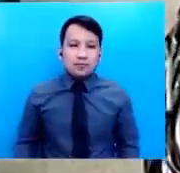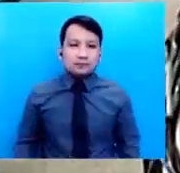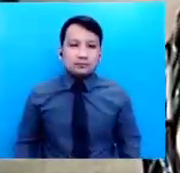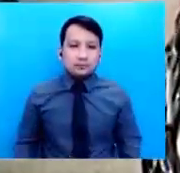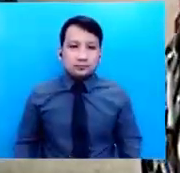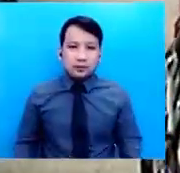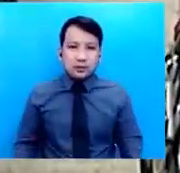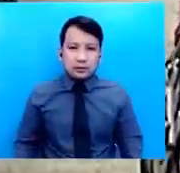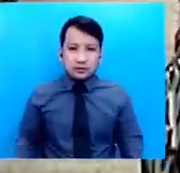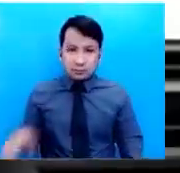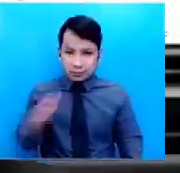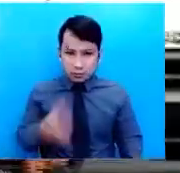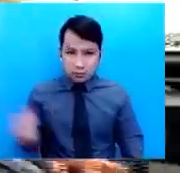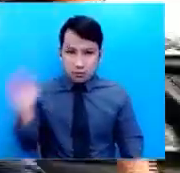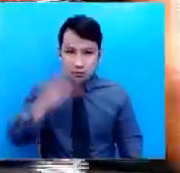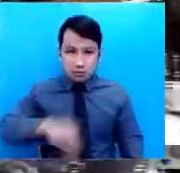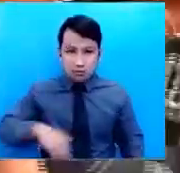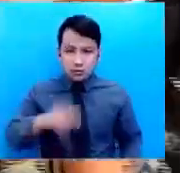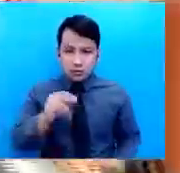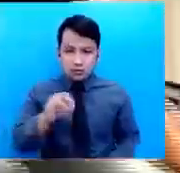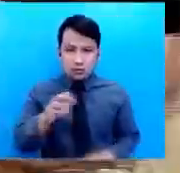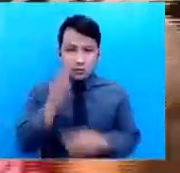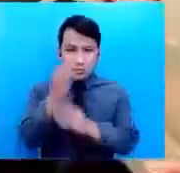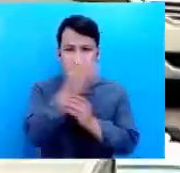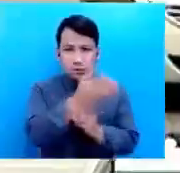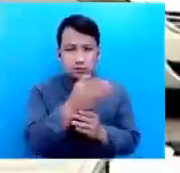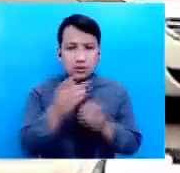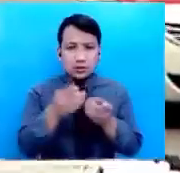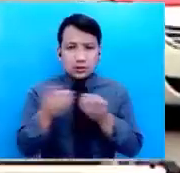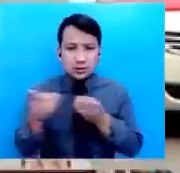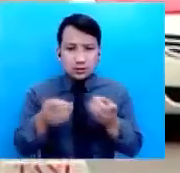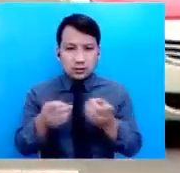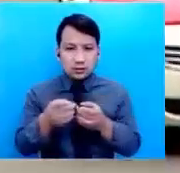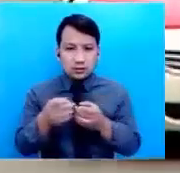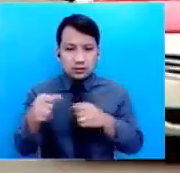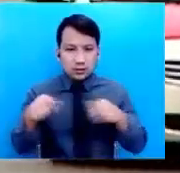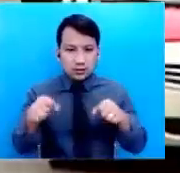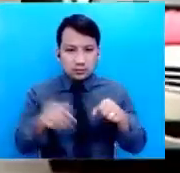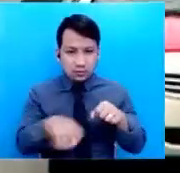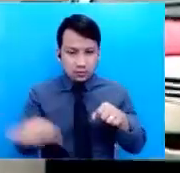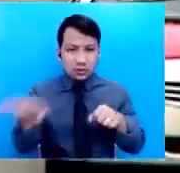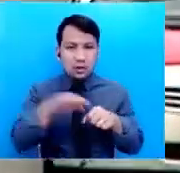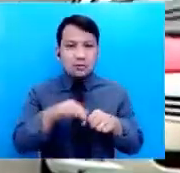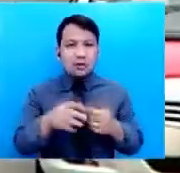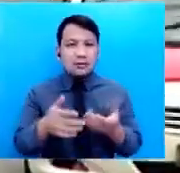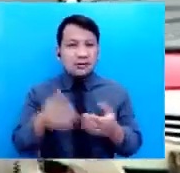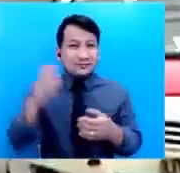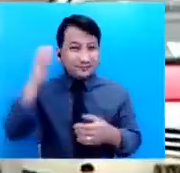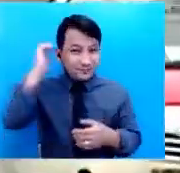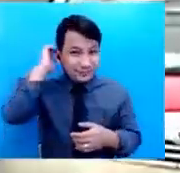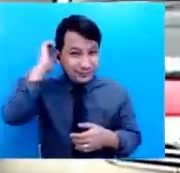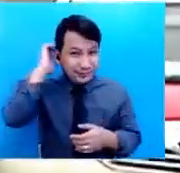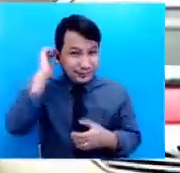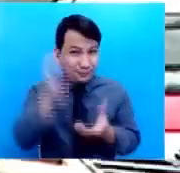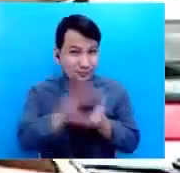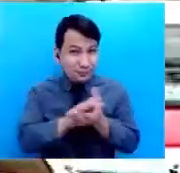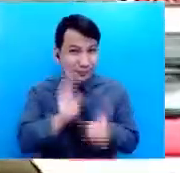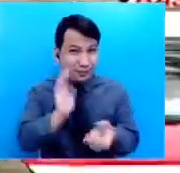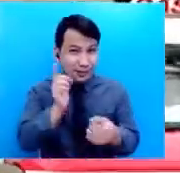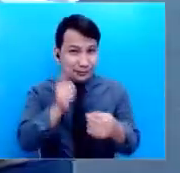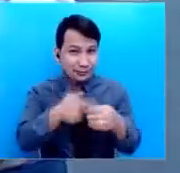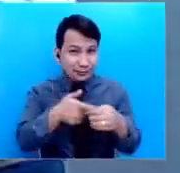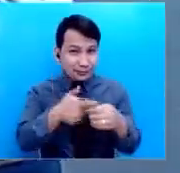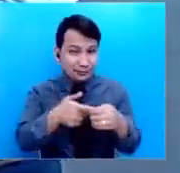Halos buong Metro Manila ang iniikot ng mga delivery rider. Kaya sakit sa ulo nila ang muling pagtataas sa presyo ng